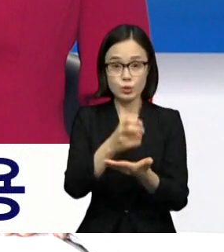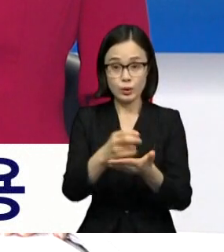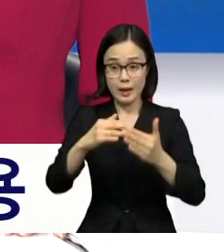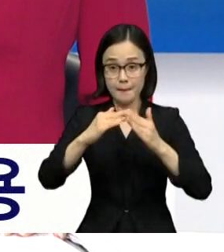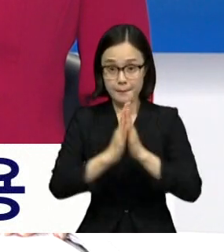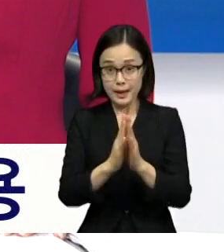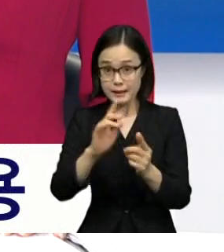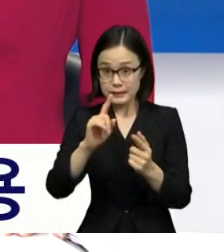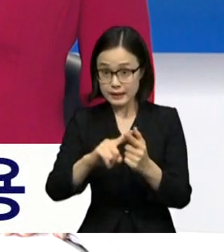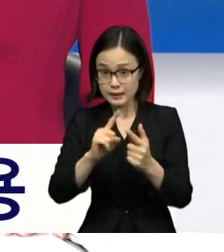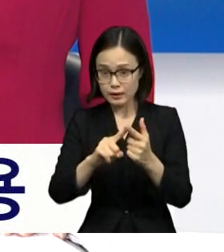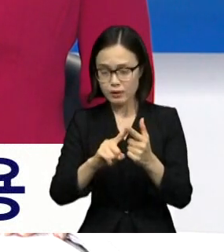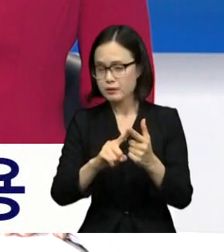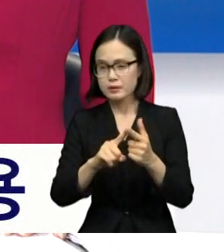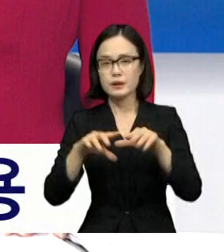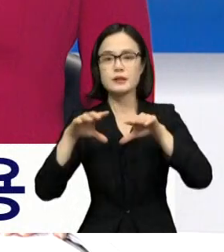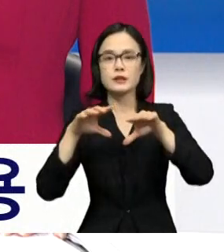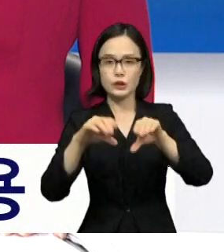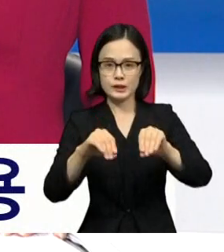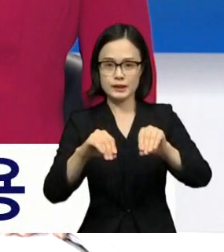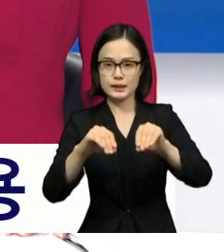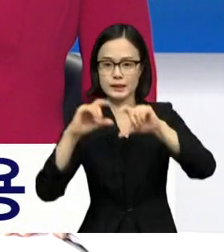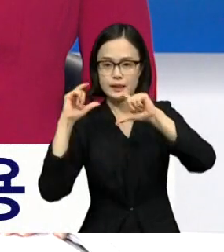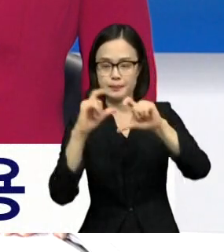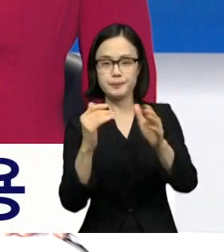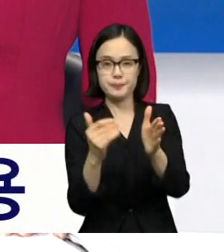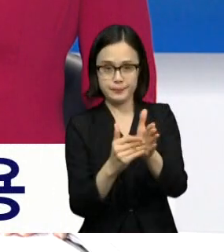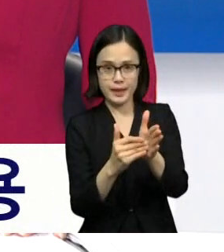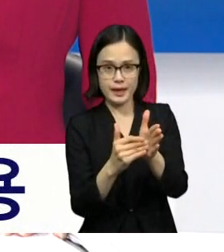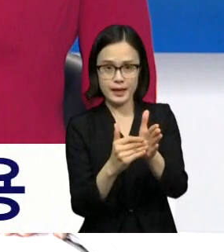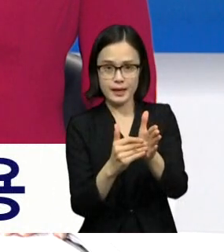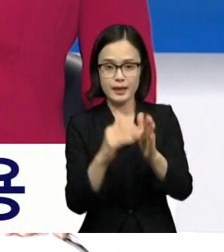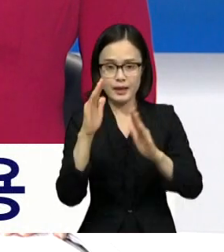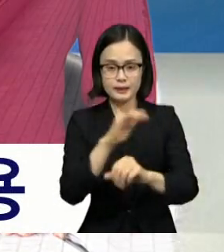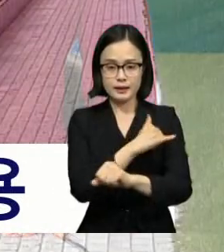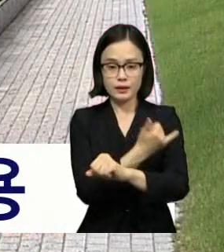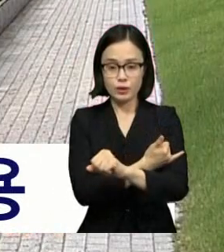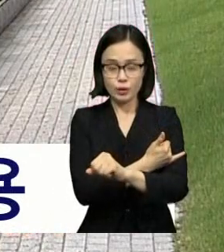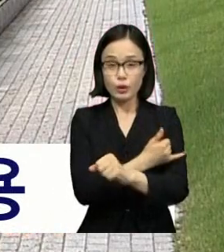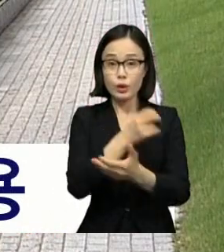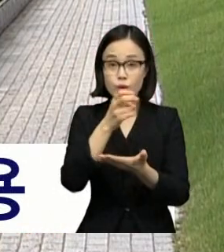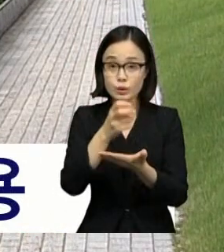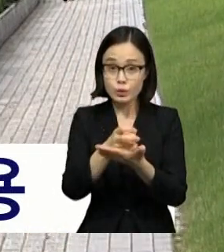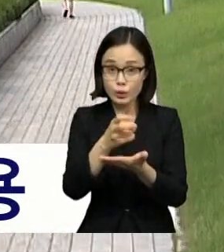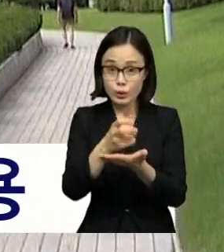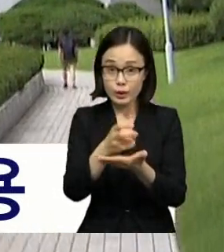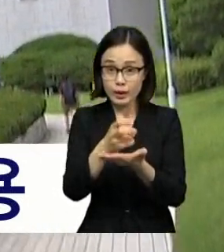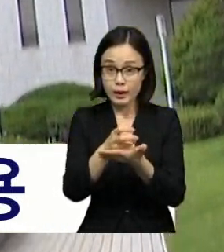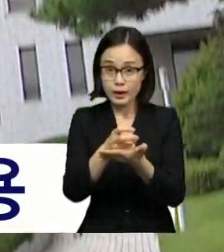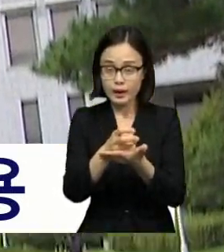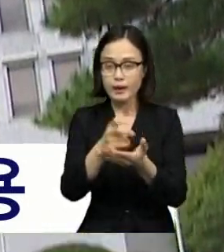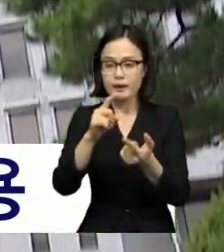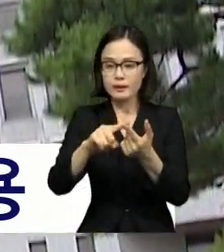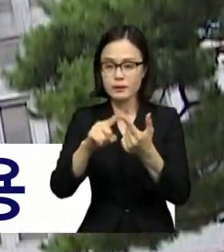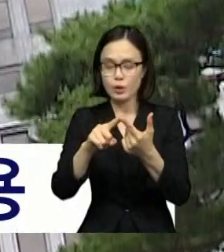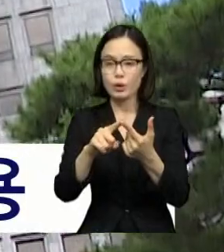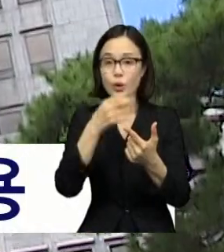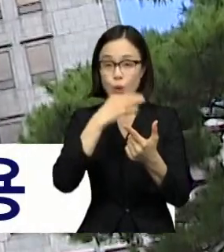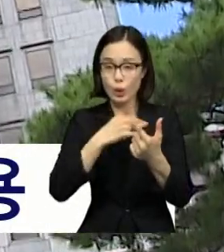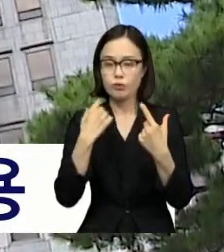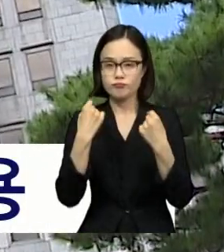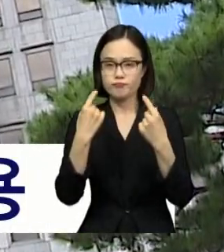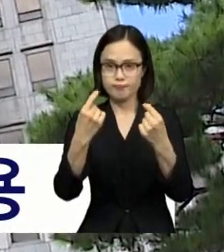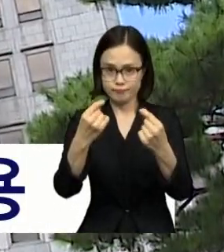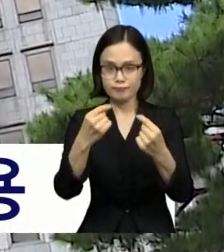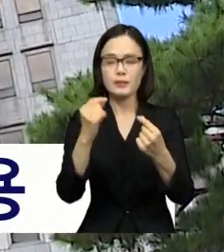인용하면서 서울시 의회에서 폐지 절차를 밟은 학생 인권 조례의 효력이 당분간 유지될 것으로 보입니다